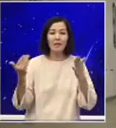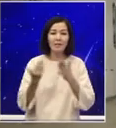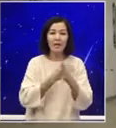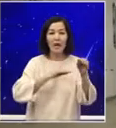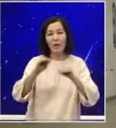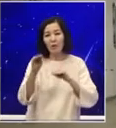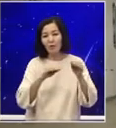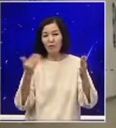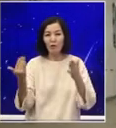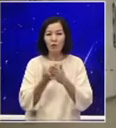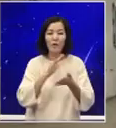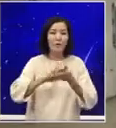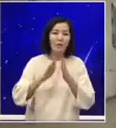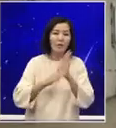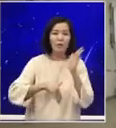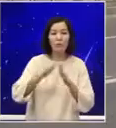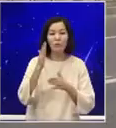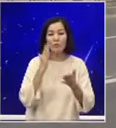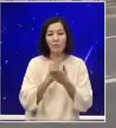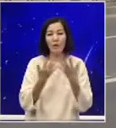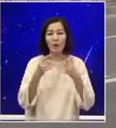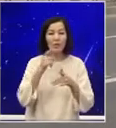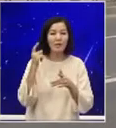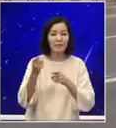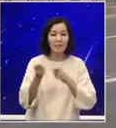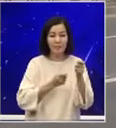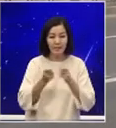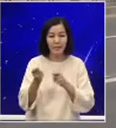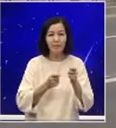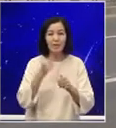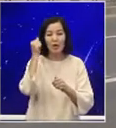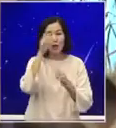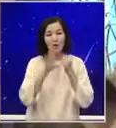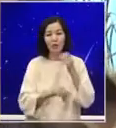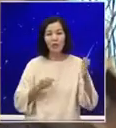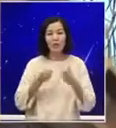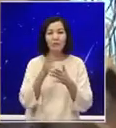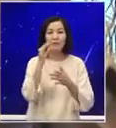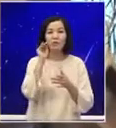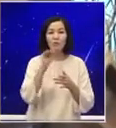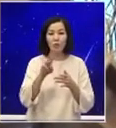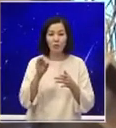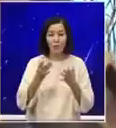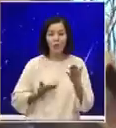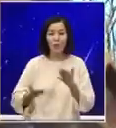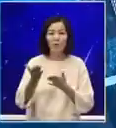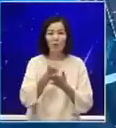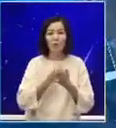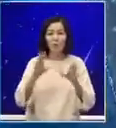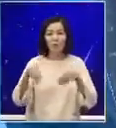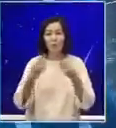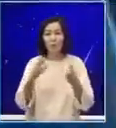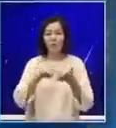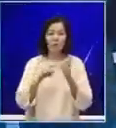өнім қабылдауға барлық жағдай жасалып келеді. Ауыл шаруашылық басқарма өкілдері жыл соңына дейін 500 мың тонна өнім өткізуді көздейді.